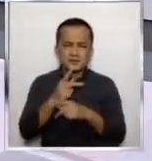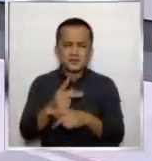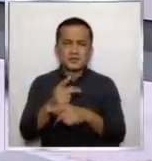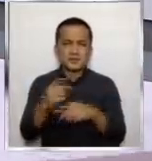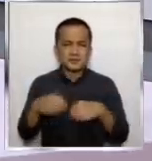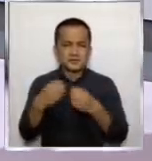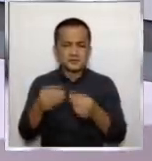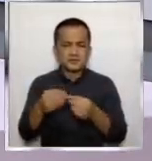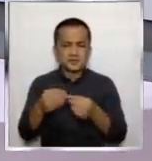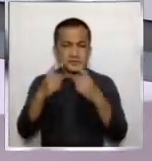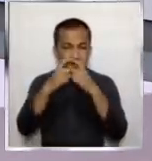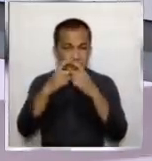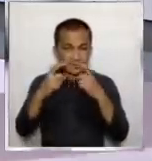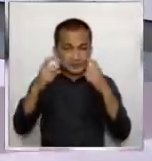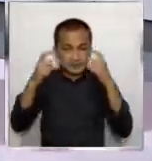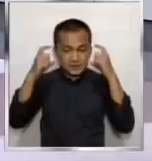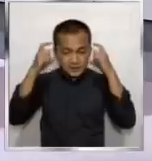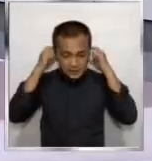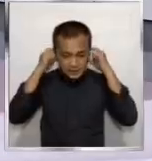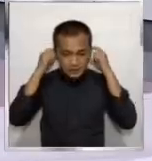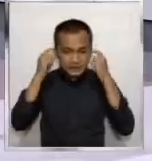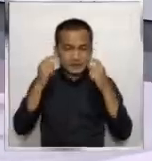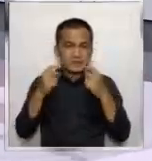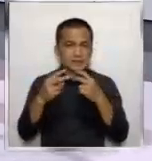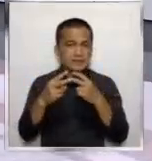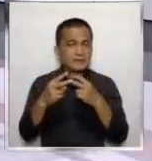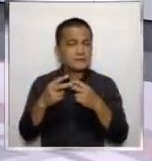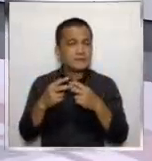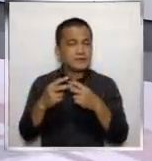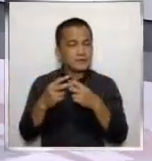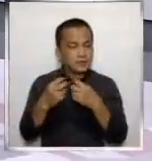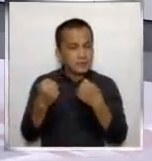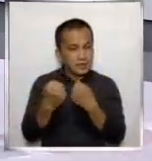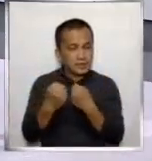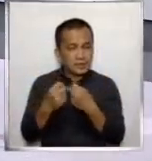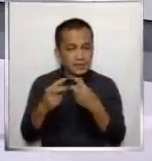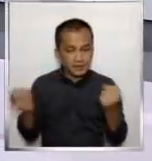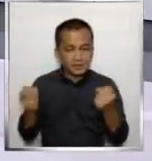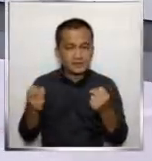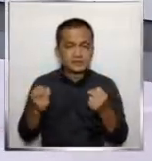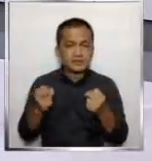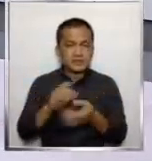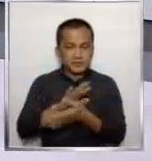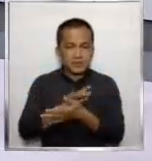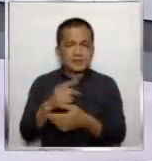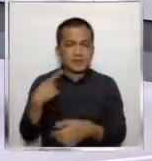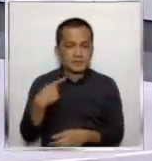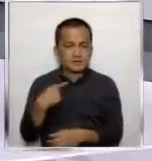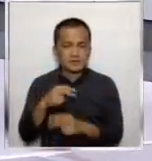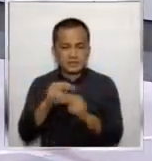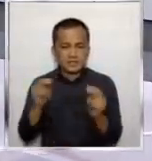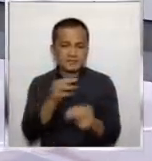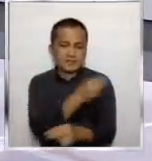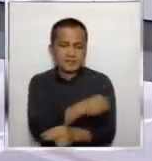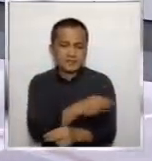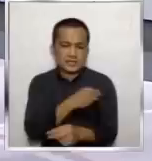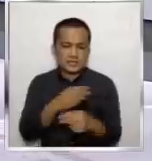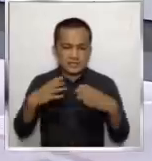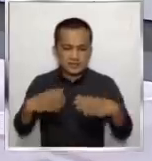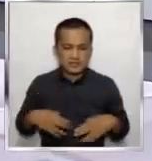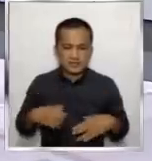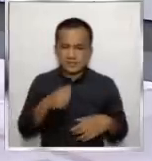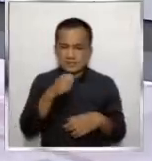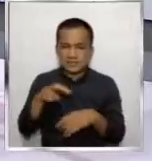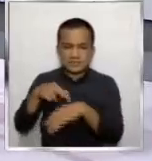face mask laban sa COVID-19. Merong non-medical cloth mask na hindi raw inirerekomenda ng ilang